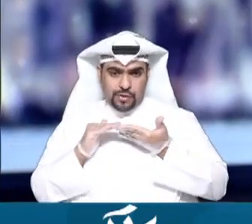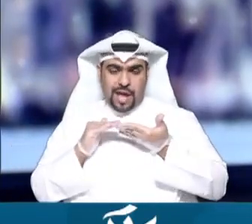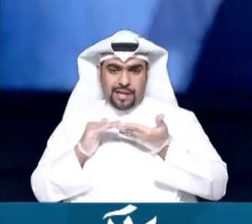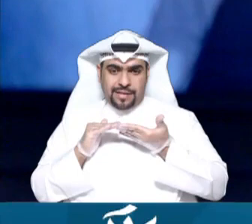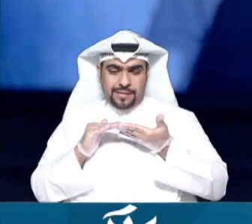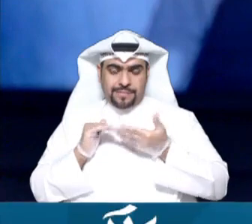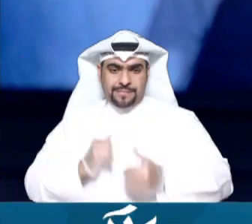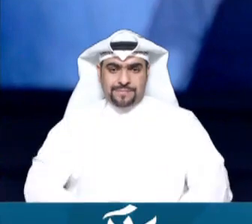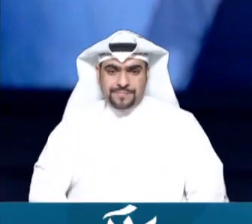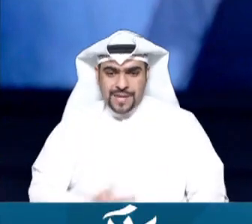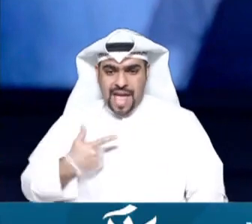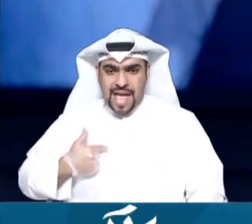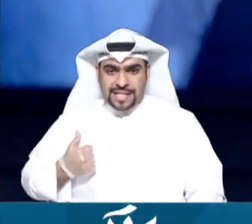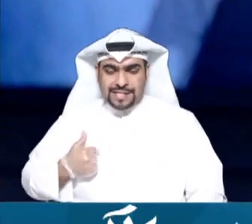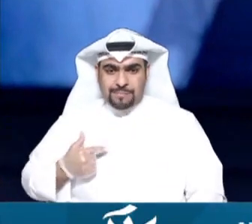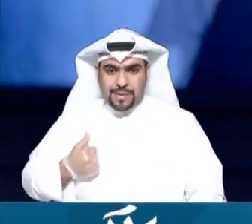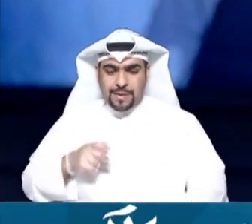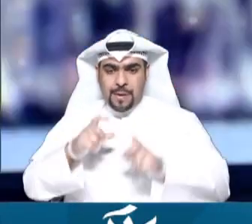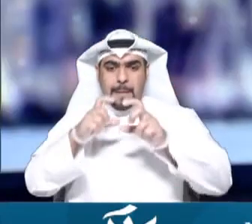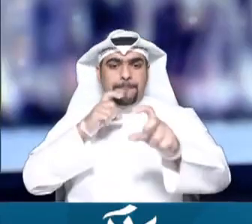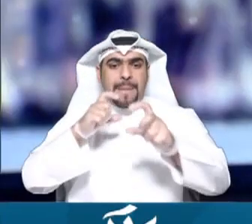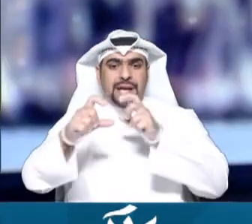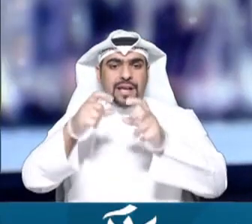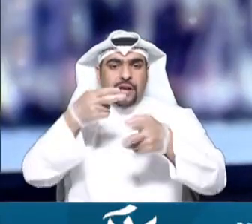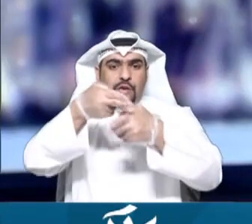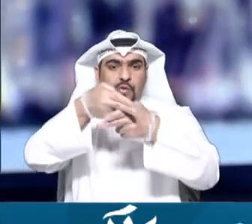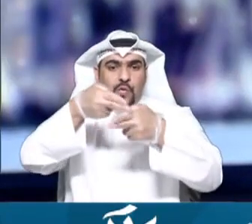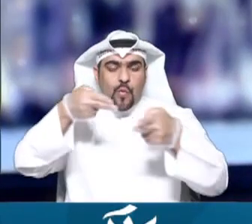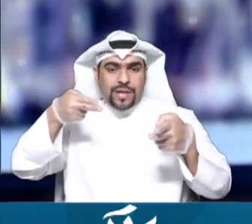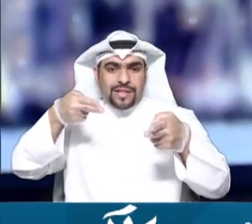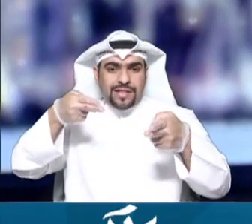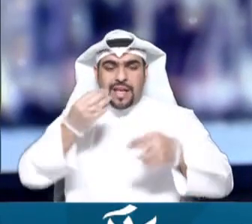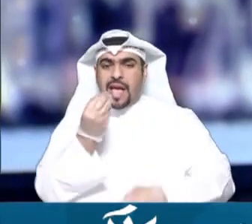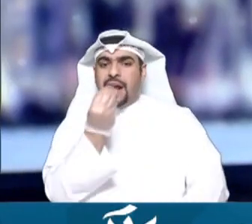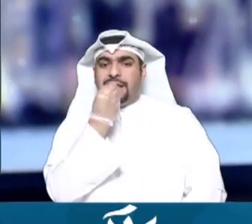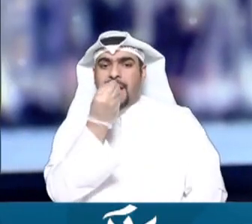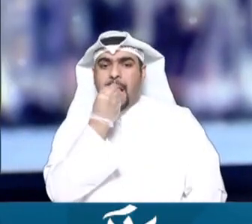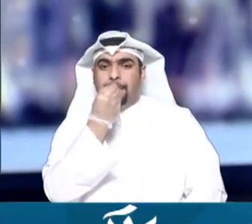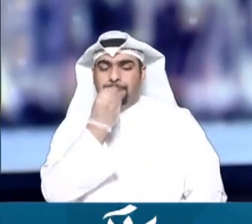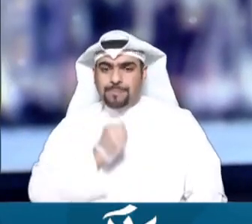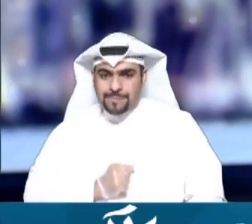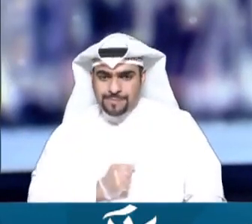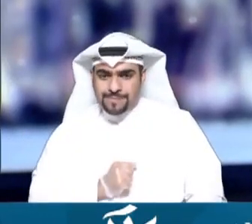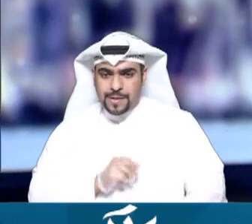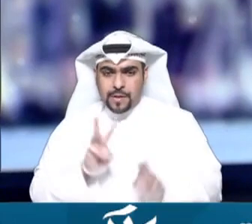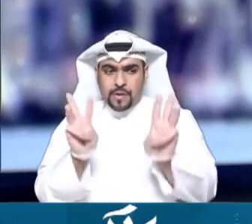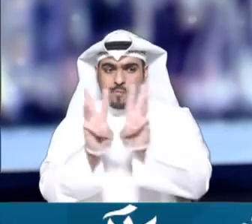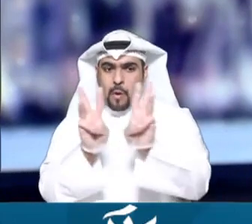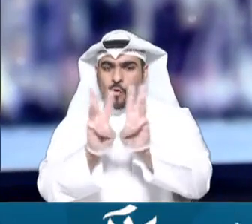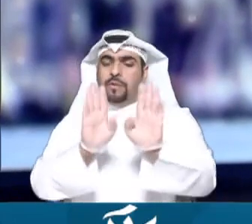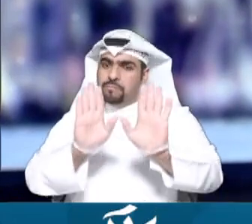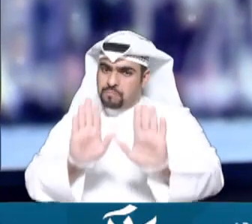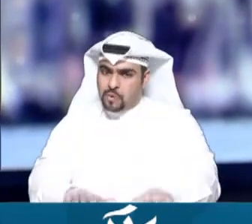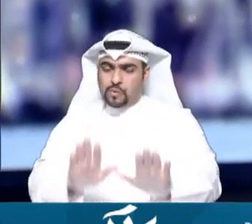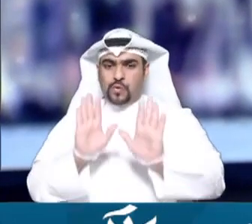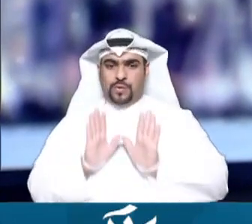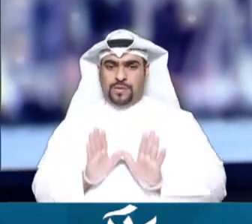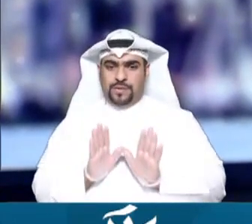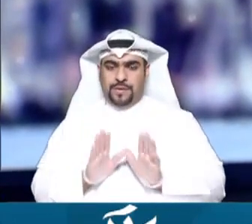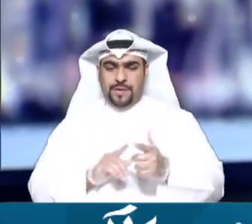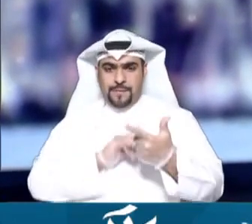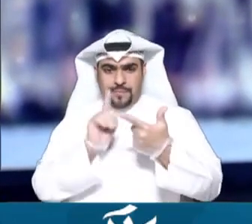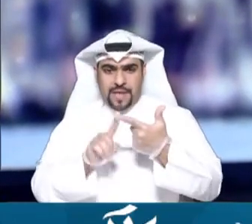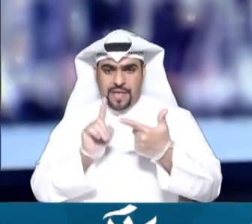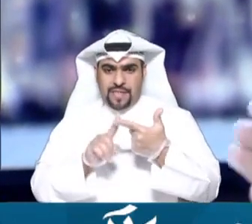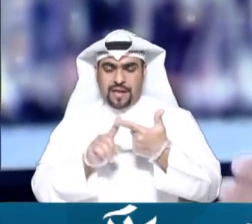نعم. بعدها طبعا عندنا اداره الحالات ممثله في الاداره، عندنا اداره تنقسم اداره الحالات عندنا قسمين،